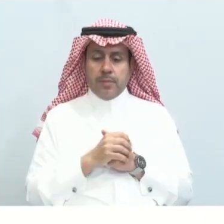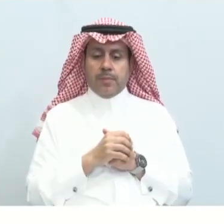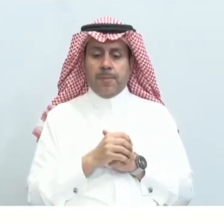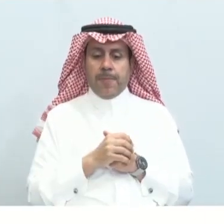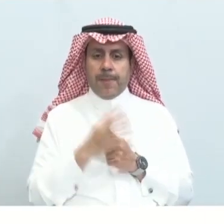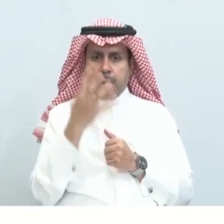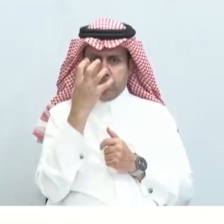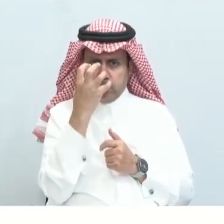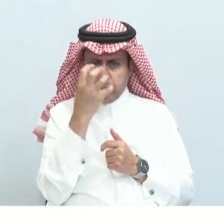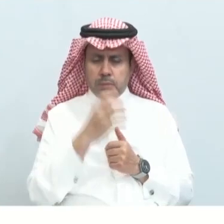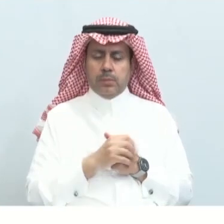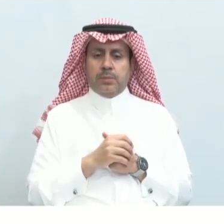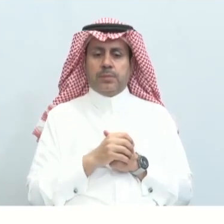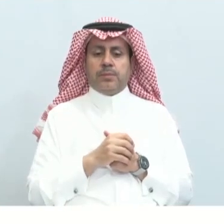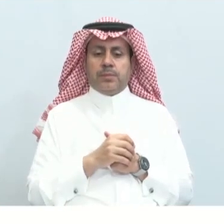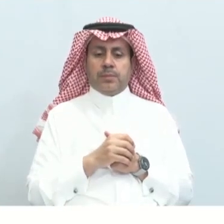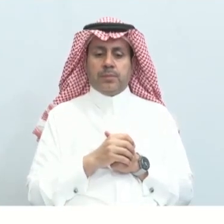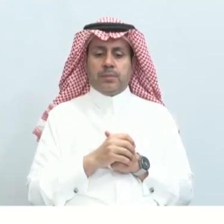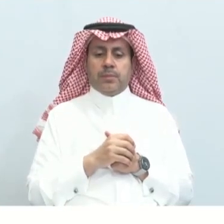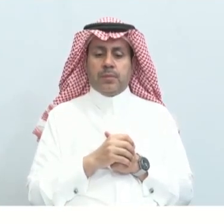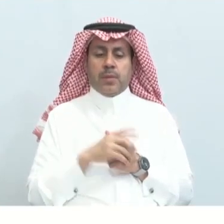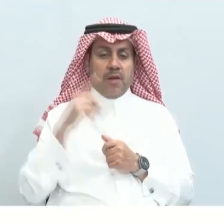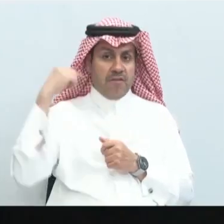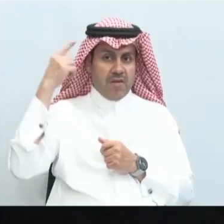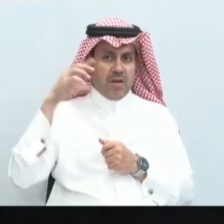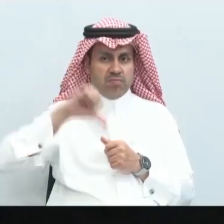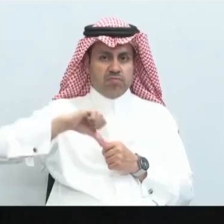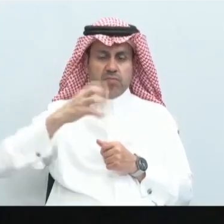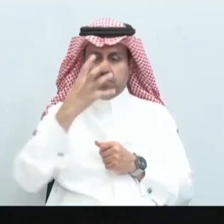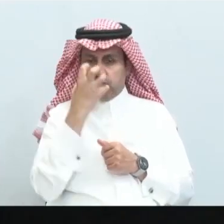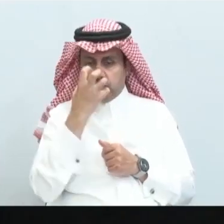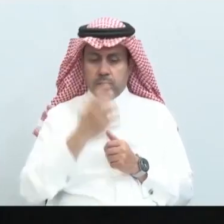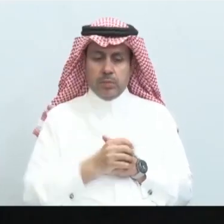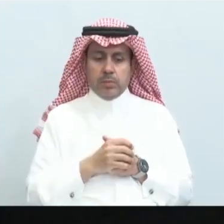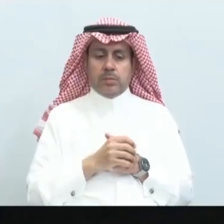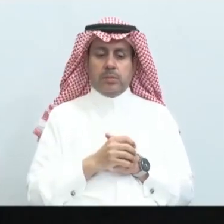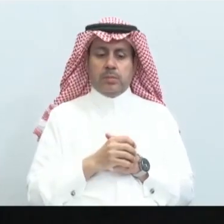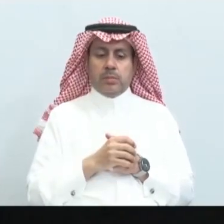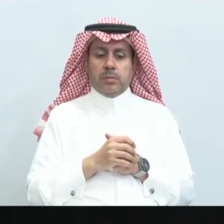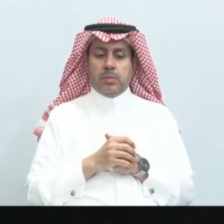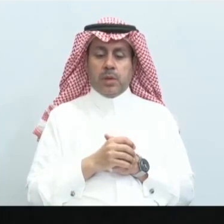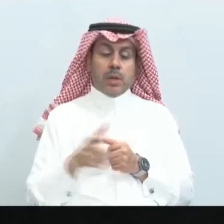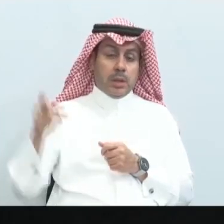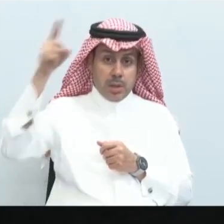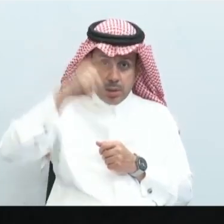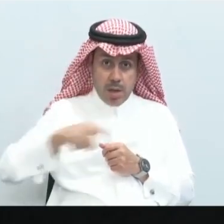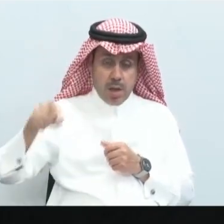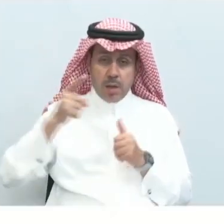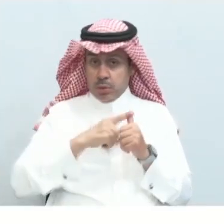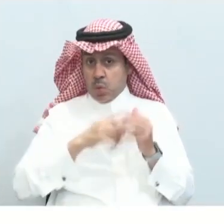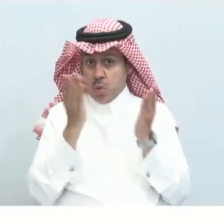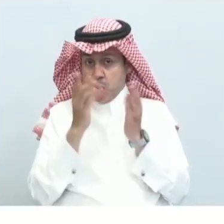ومقطبه للجبين وربما هناك شيء اساء لها اذا هل نضع دائره على هذه